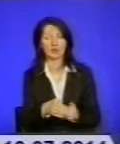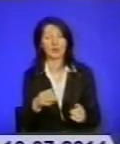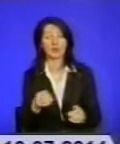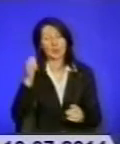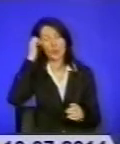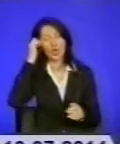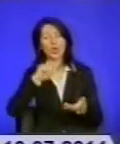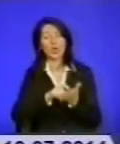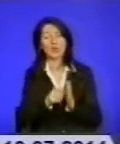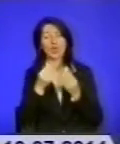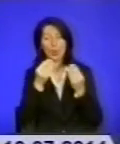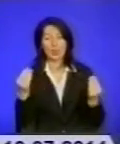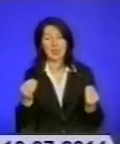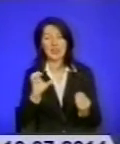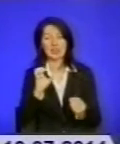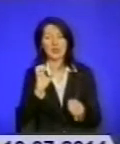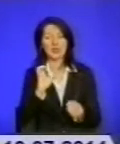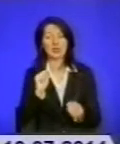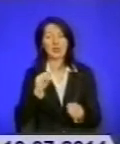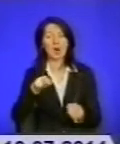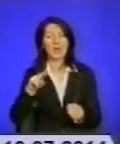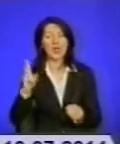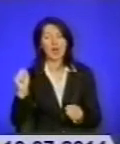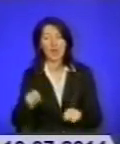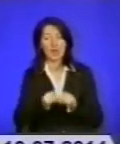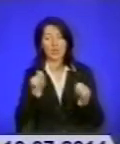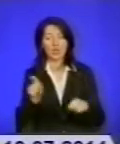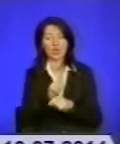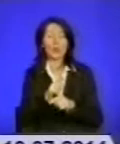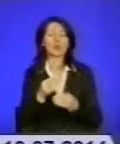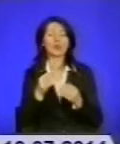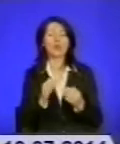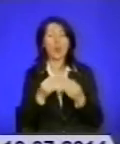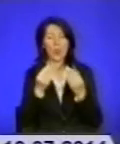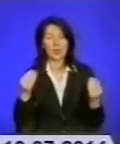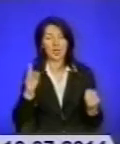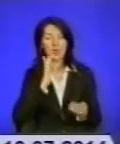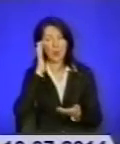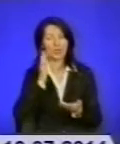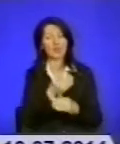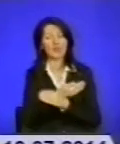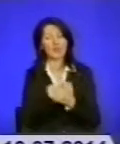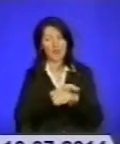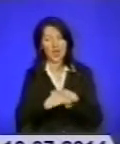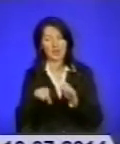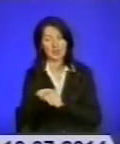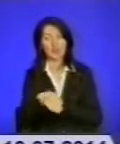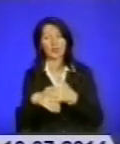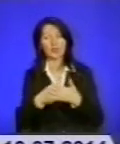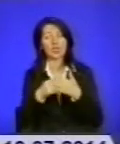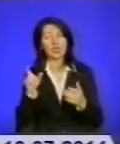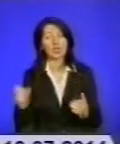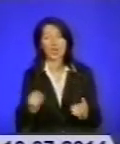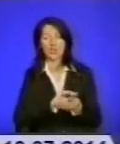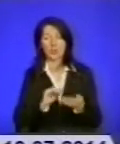Меморіальну кімнату музею Степана Сапеляка відкрили у Тернопільському музеї політв'язнів. Видатний громадський діяч, письменник, публіцист народився у